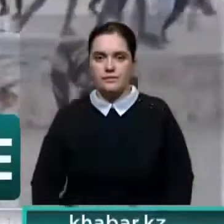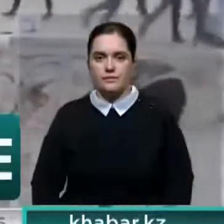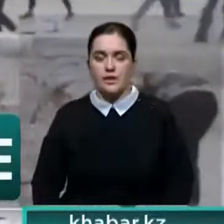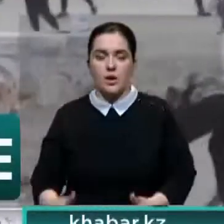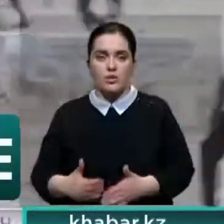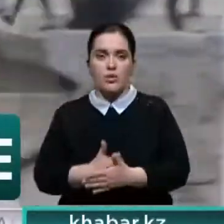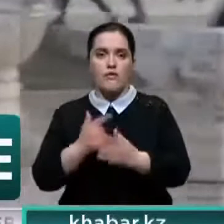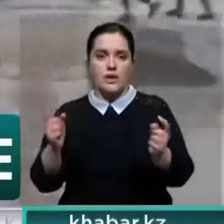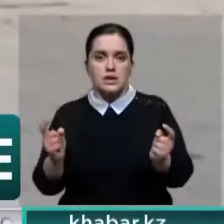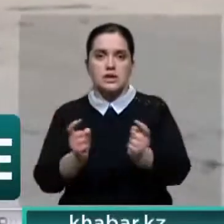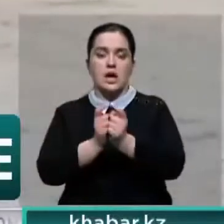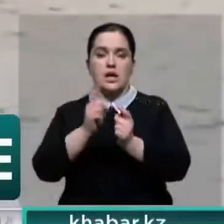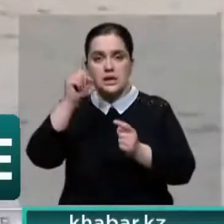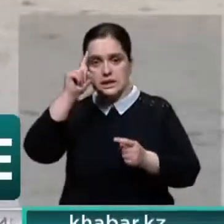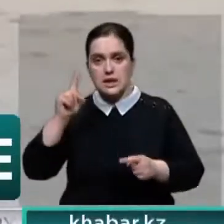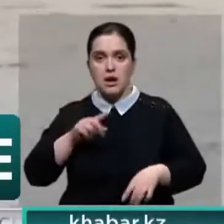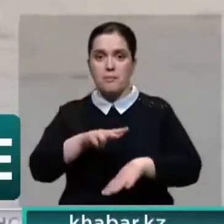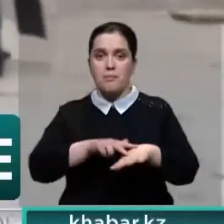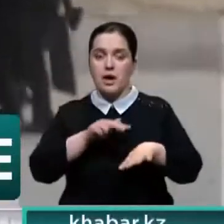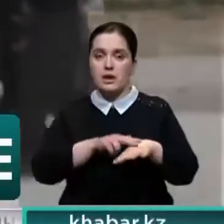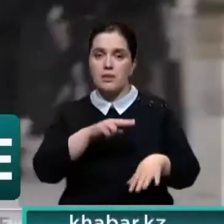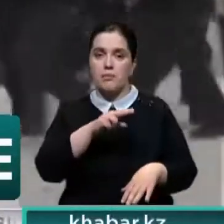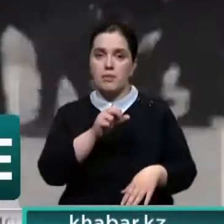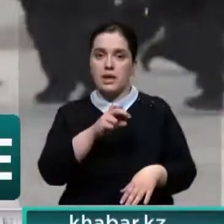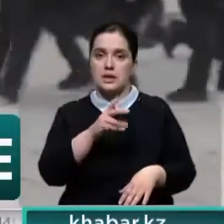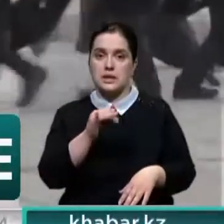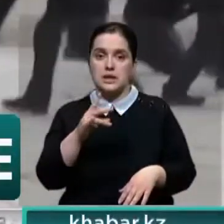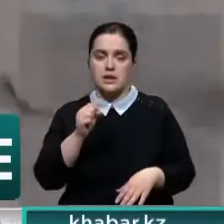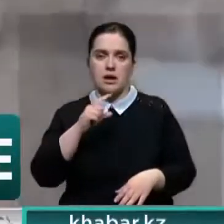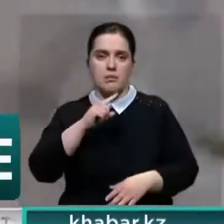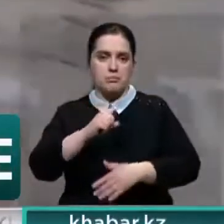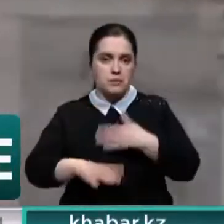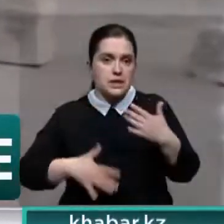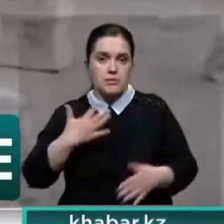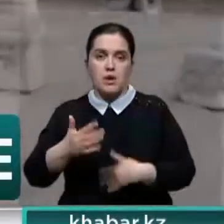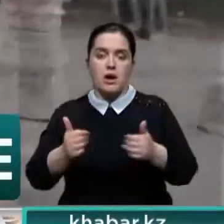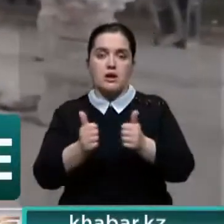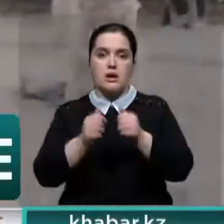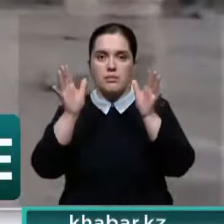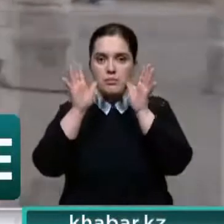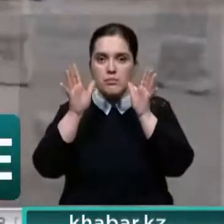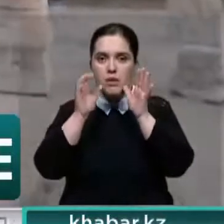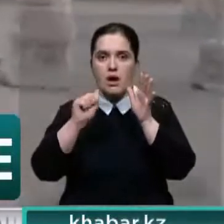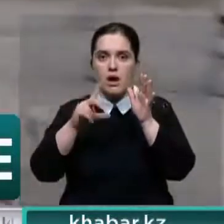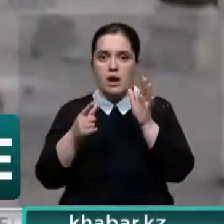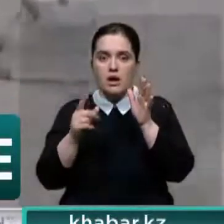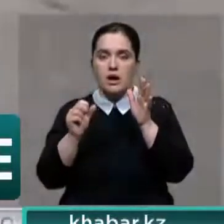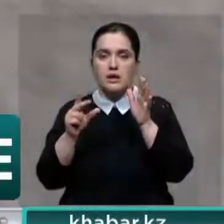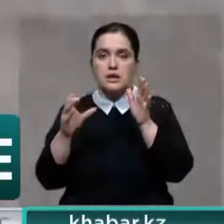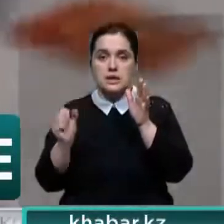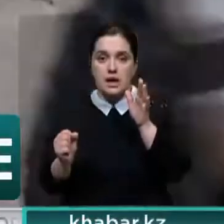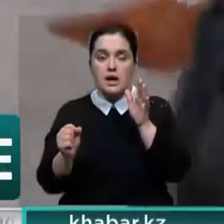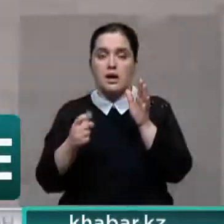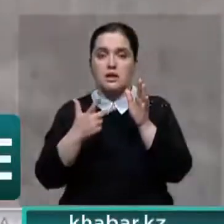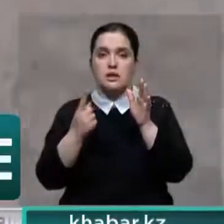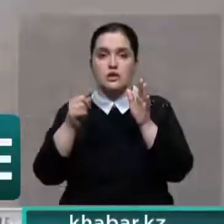Новые столкновения вспыхнули между израильской полицией и палестинцами. Беспорядки вновь произошли возле мечети Аль-Акса в Иерусалиме. 31